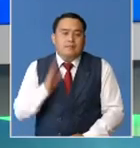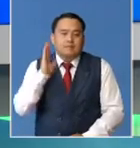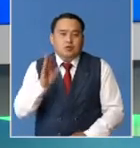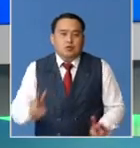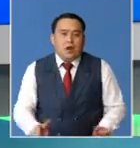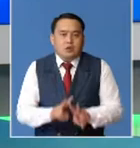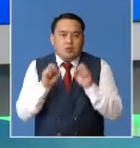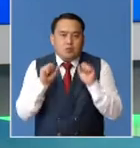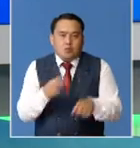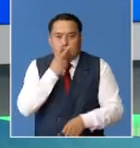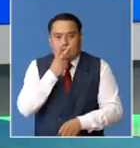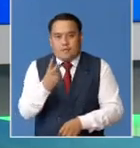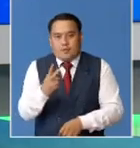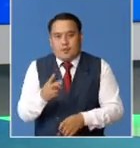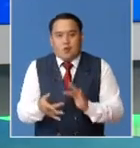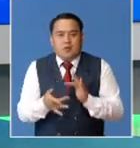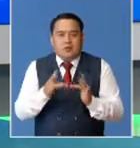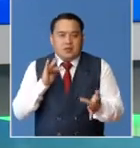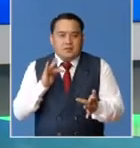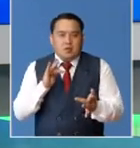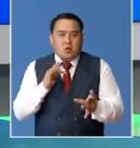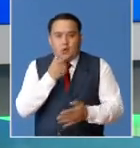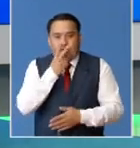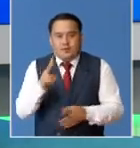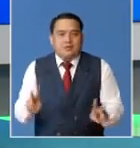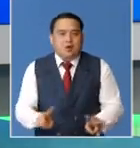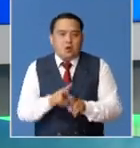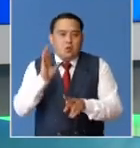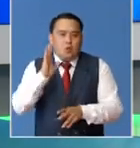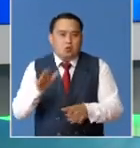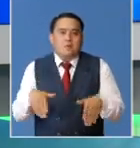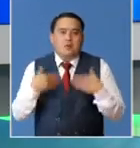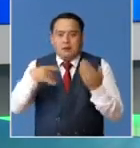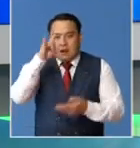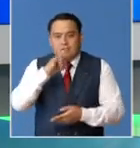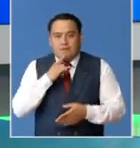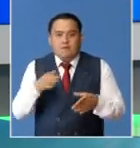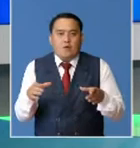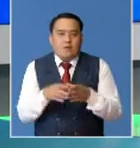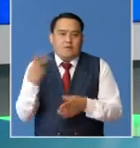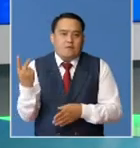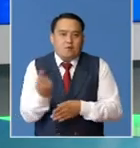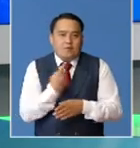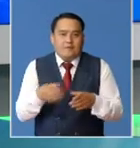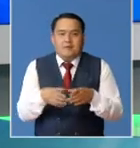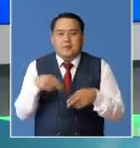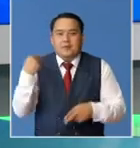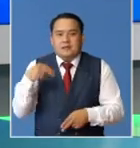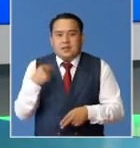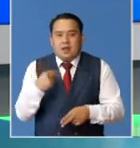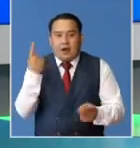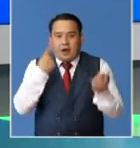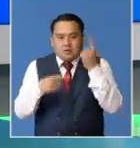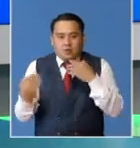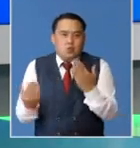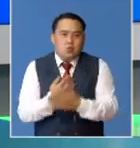Будущее Астаны можно увидеть в режиме онлайн. Увидеть столицу будущего предлагает казахстанцам фонд первого президента. Авторам